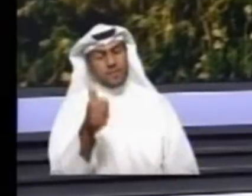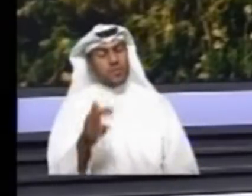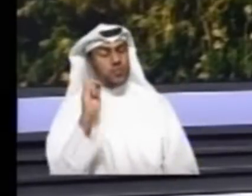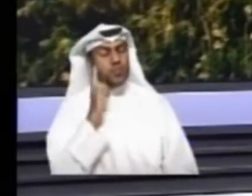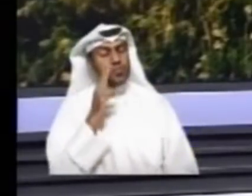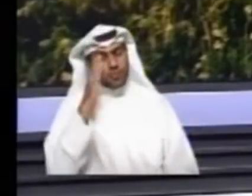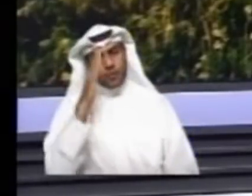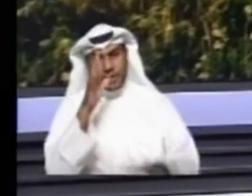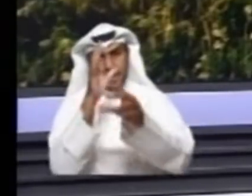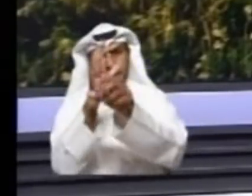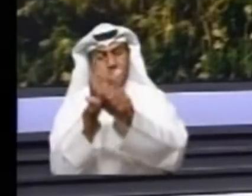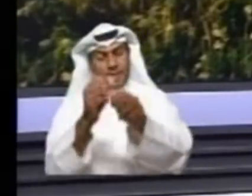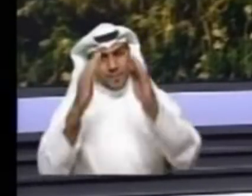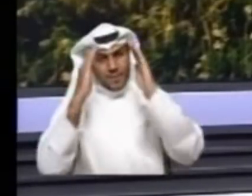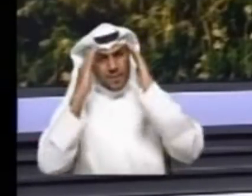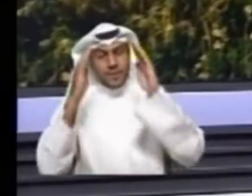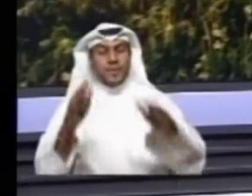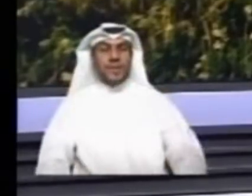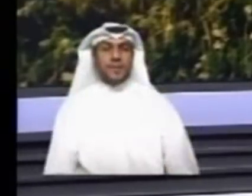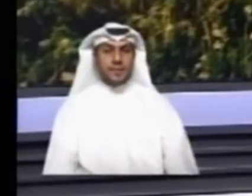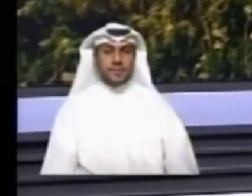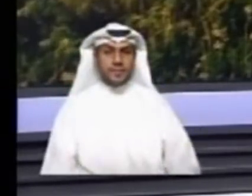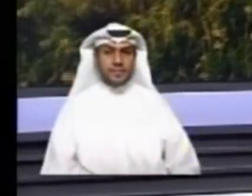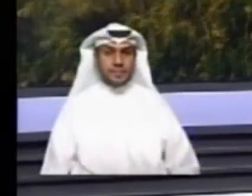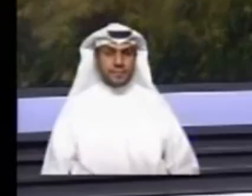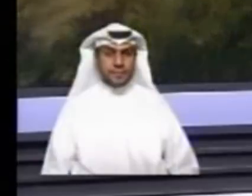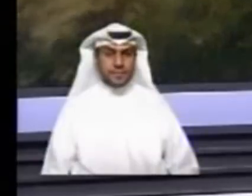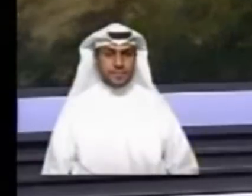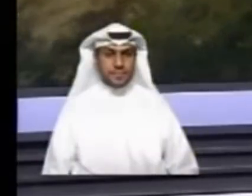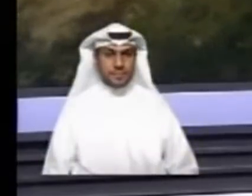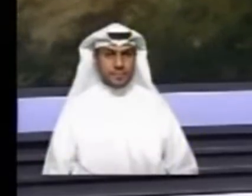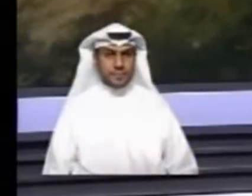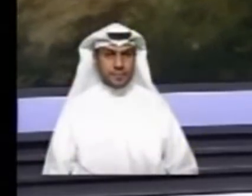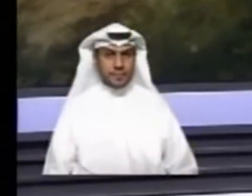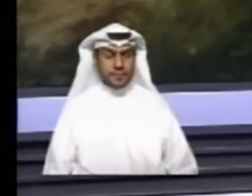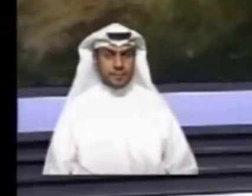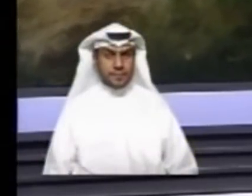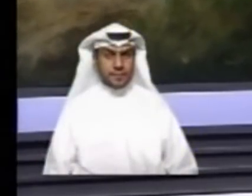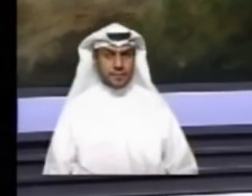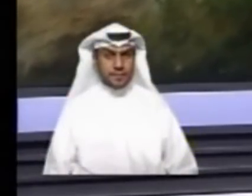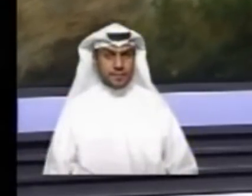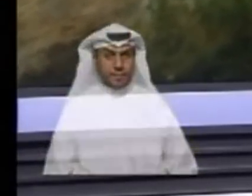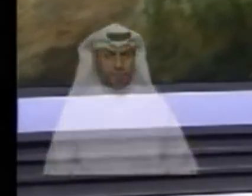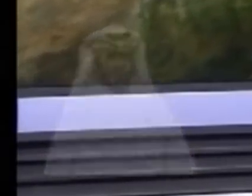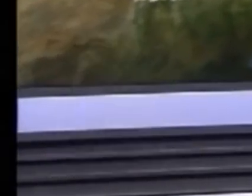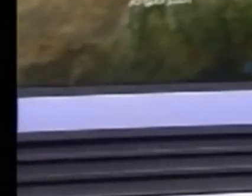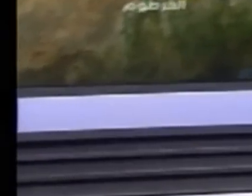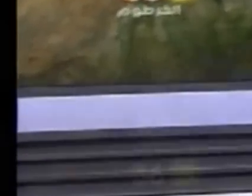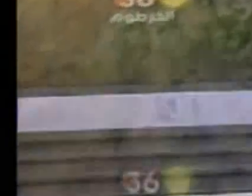جوله الجويه ونعود بكم الى الاستديو لكن بعد هذه الجوله لدرجات الحراره في بعض العواصم والمدن حول